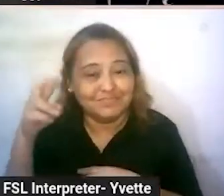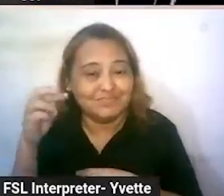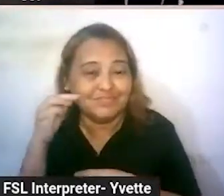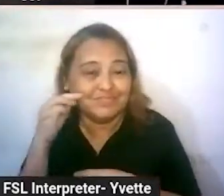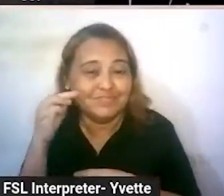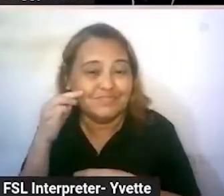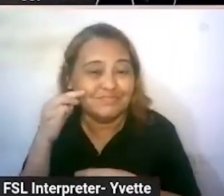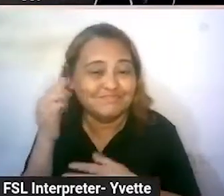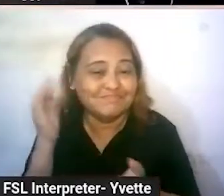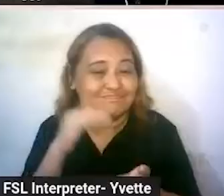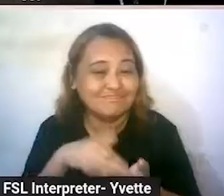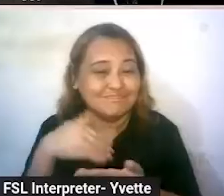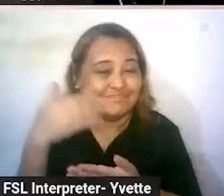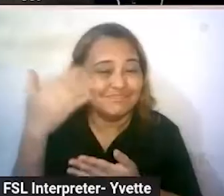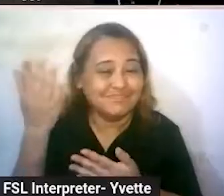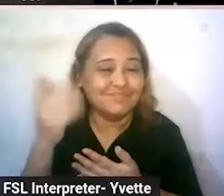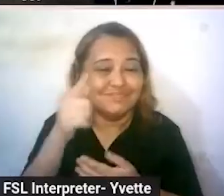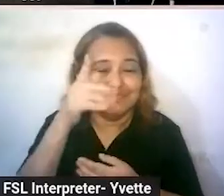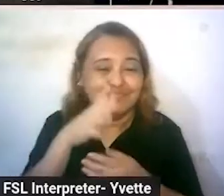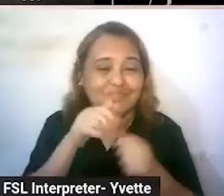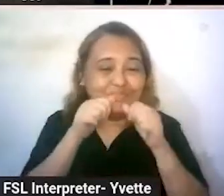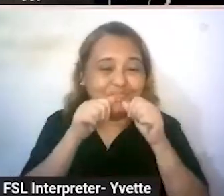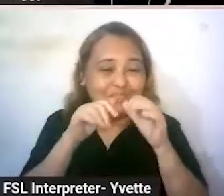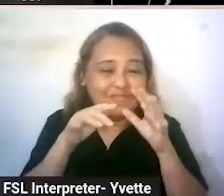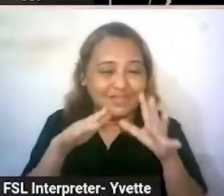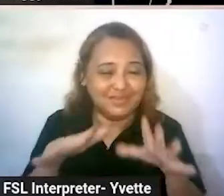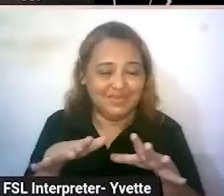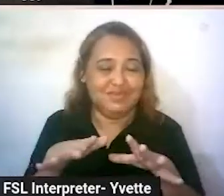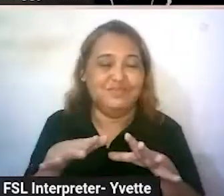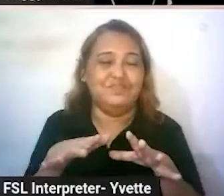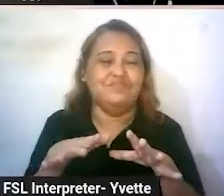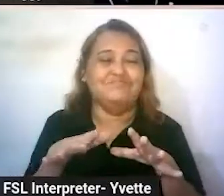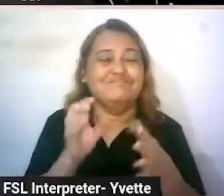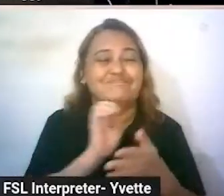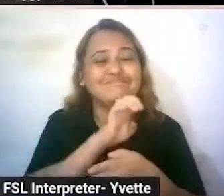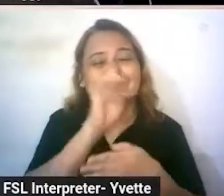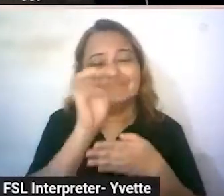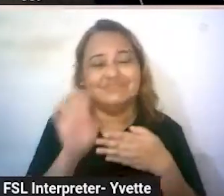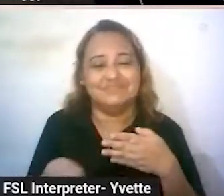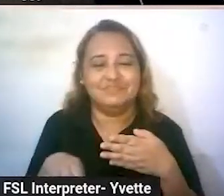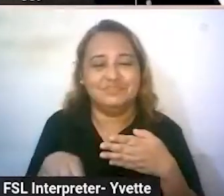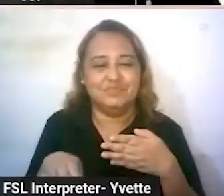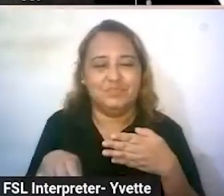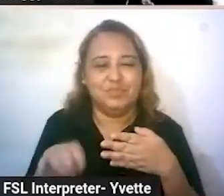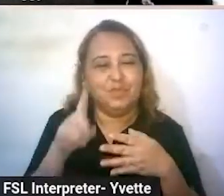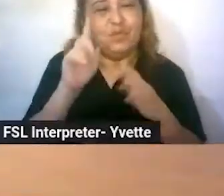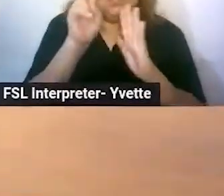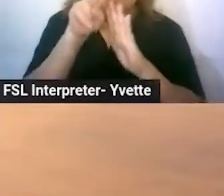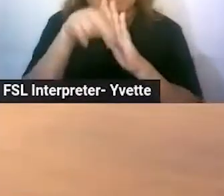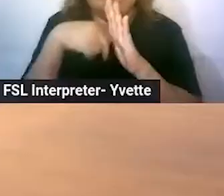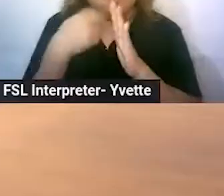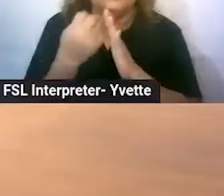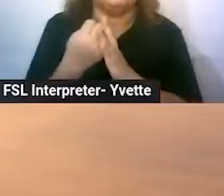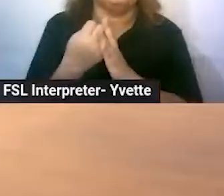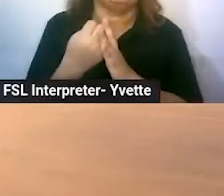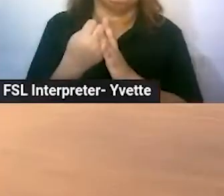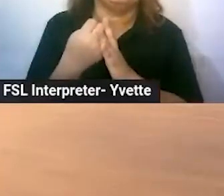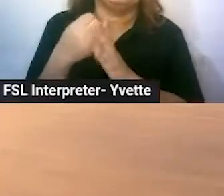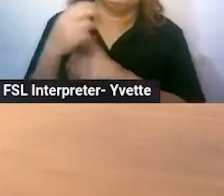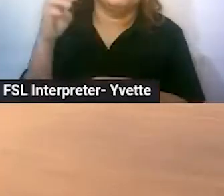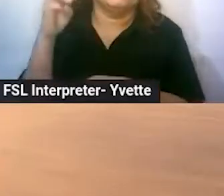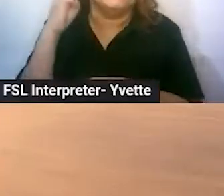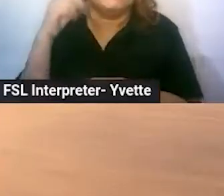po, God bless. Thank you, Mon. So, natatapos na naman po ang isang oras. Miss Peggy,